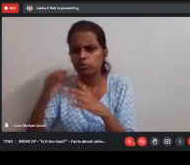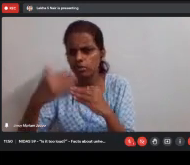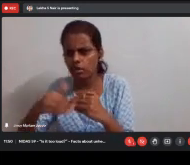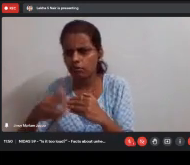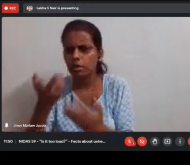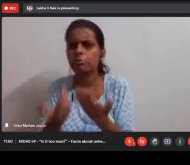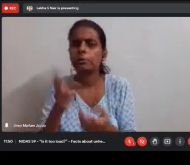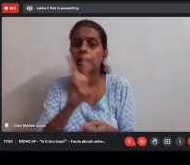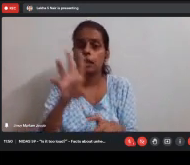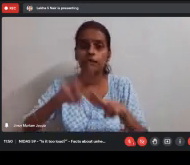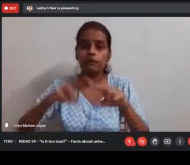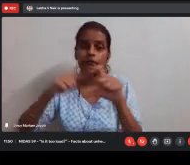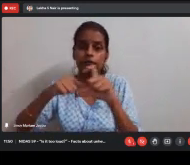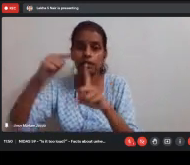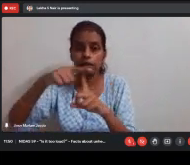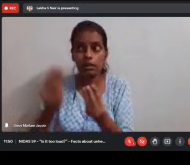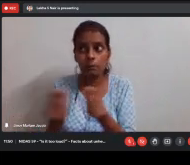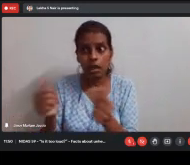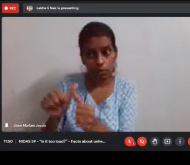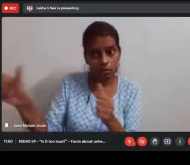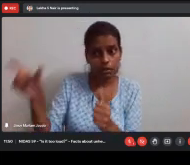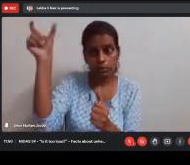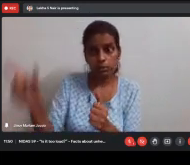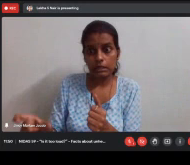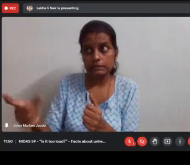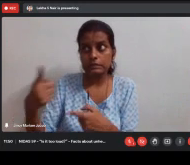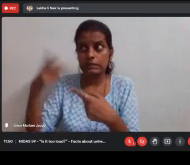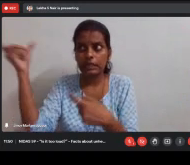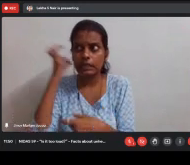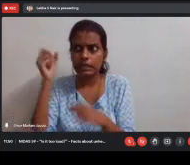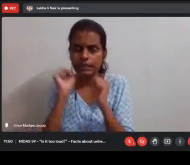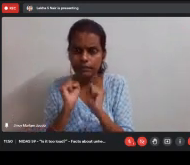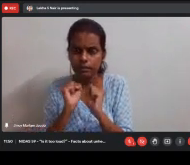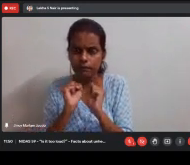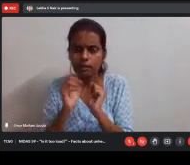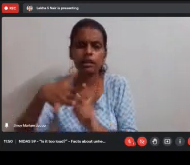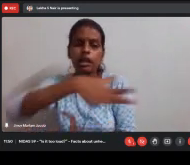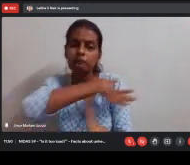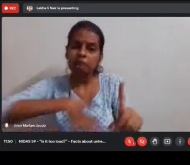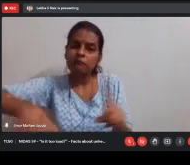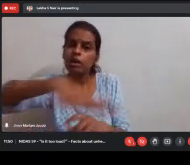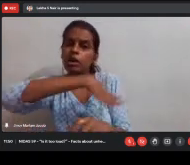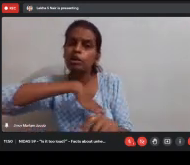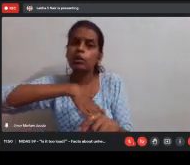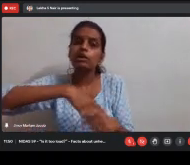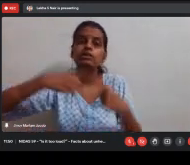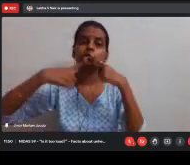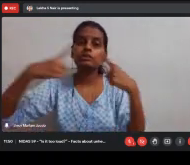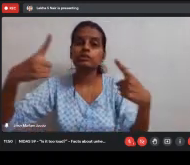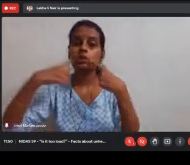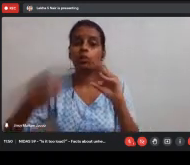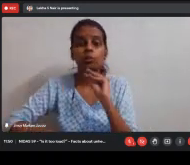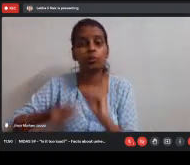ശാന്തമായ അന്തരീക്ഷത്തിലേക്ക് മാറി നിന്ന് മാത്രം കോൺവെർസേഷൻ, അതായത് സംസാരത്തിന് ശ്രമിക്കുക. എന്ത് പറ്റുന്നു എന്ന് വെച്ച് കഴിഞ്ഞാൽ, ഇപ്പൊ നിങ്ങൾ സംസാരിച്ചുകൊണ്ട്